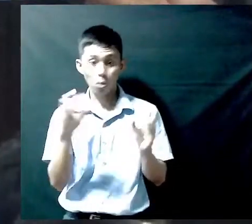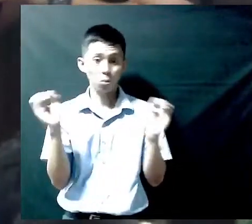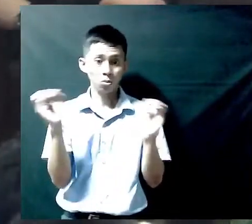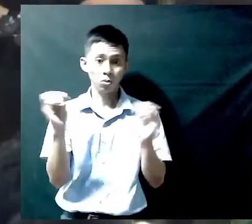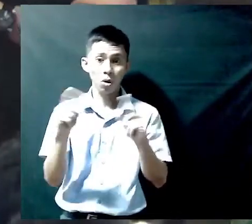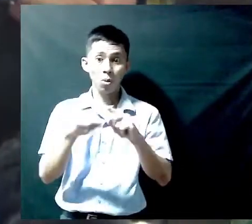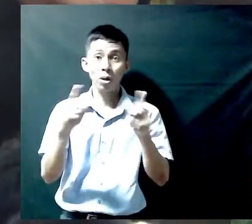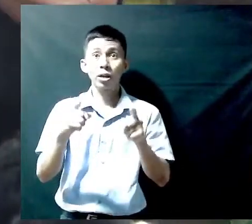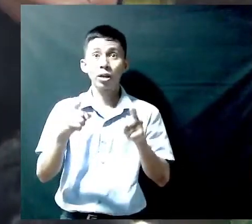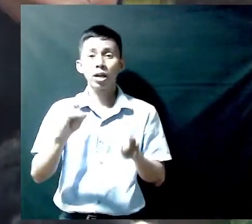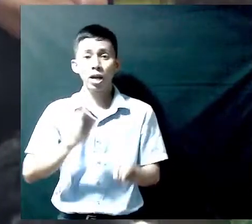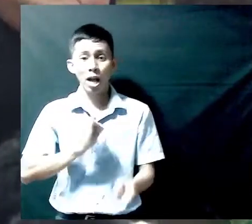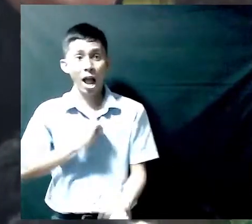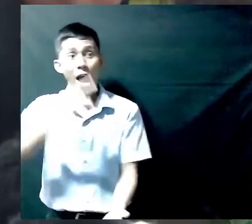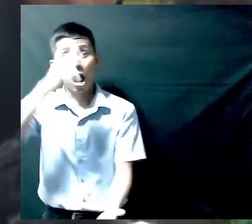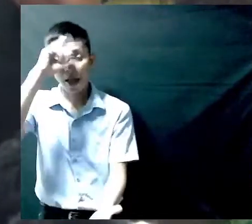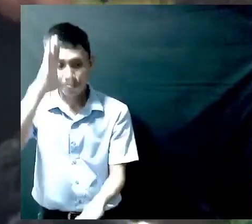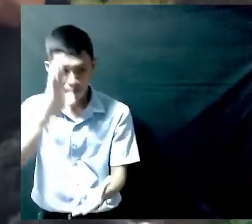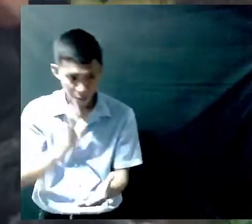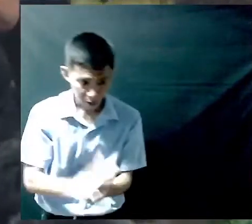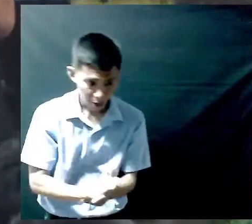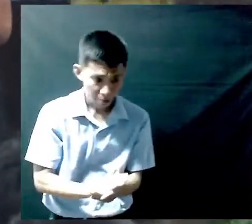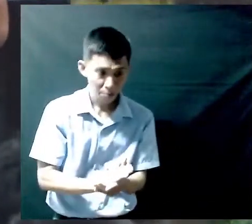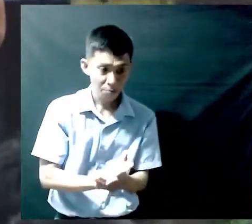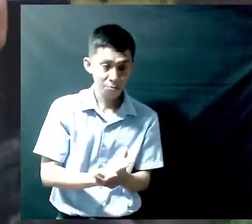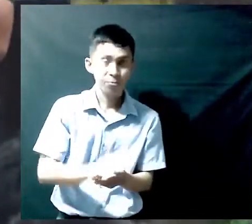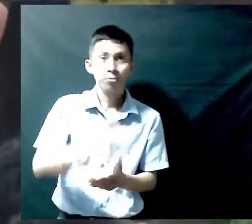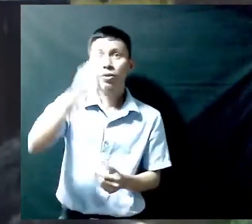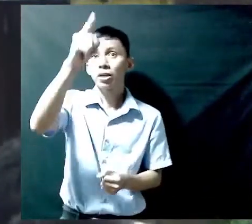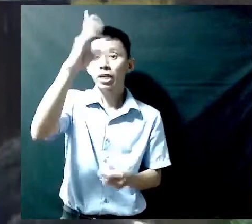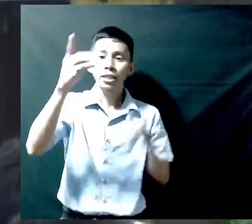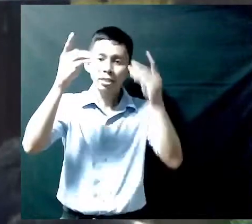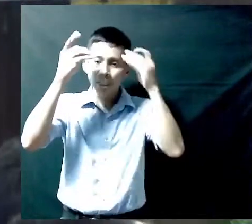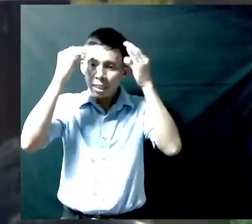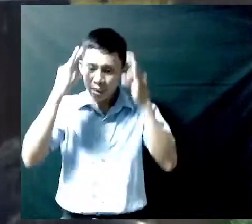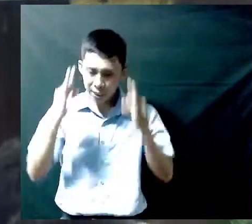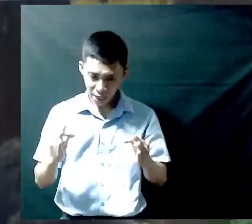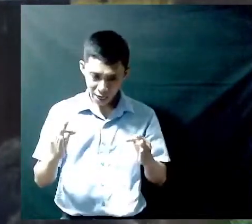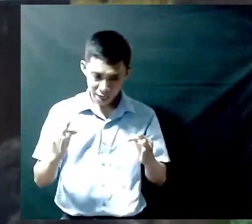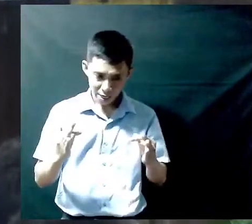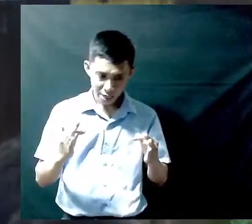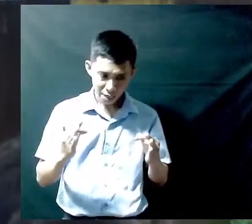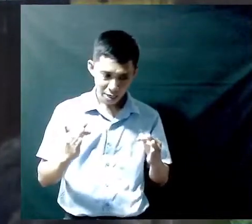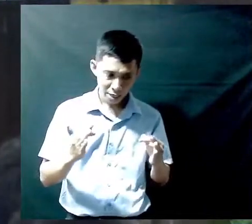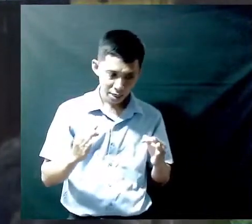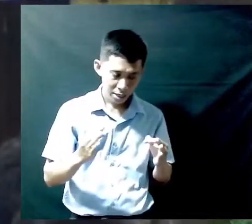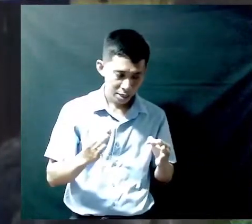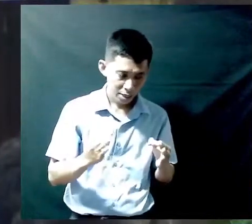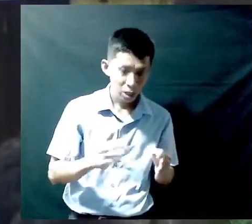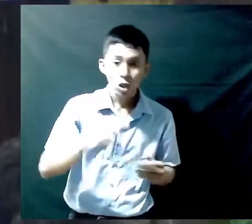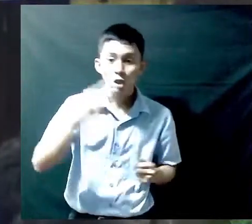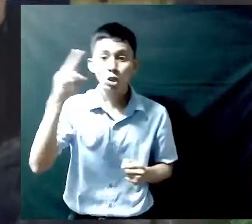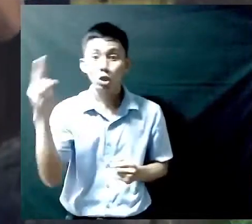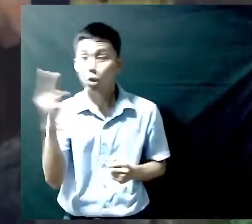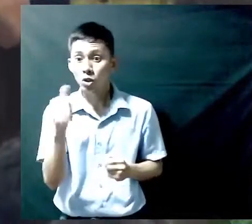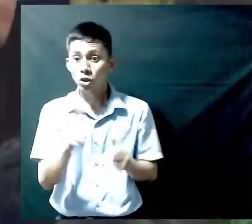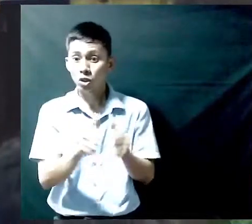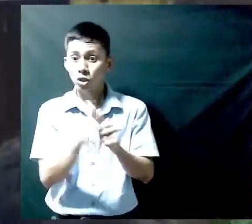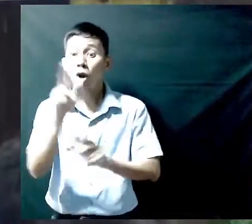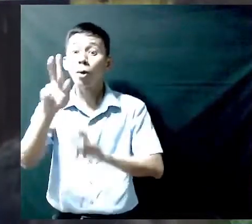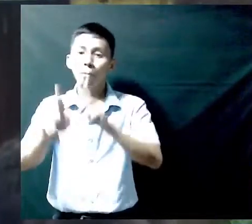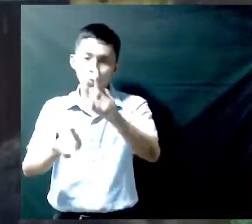believe that God decided to use somebody to carry His power, His purpose, and His